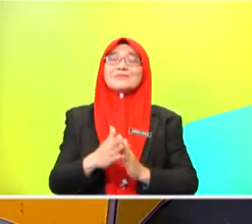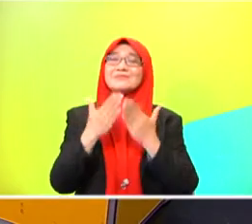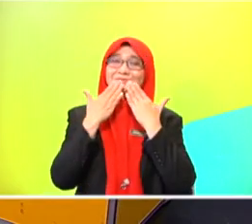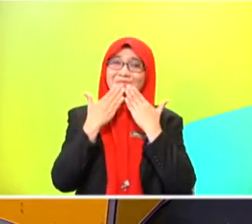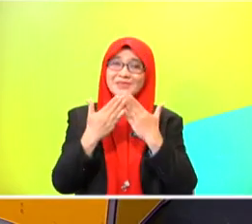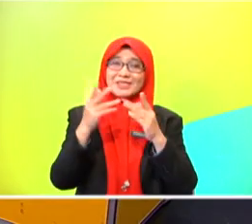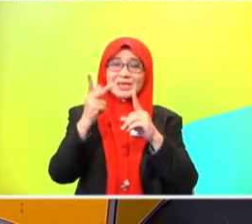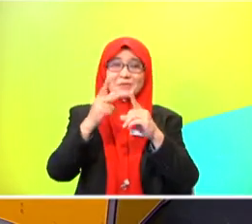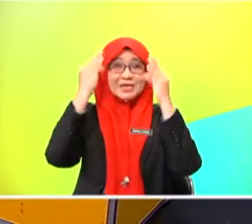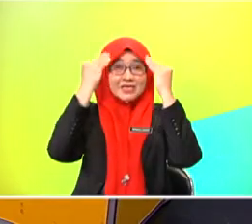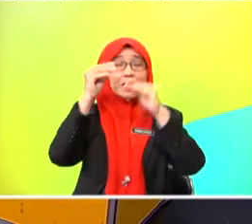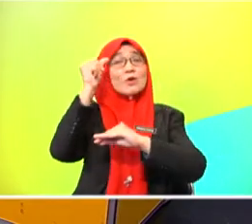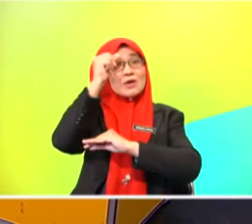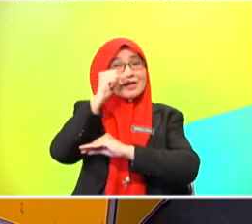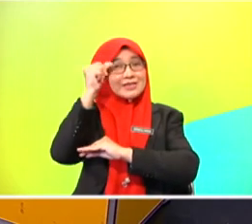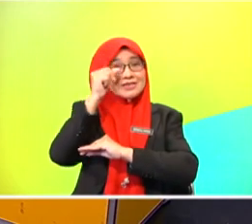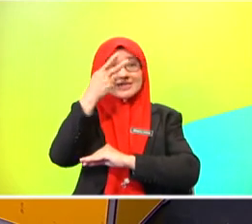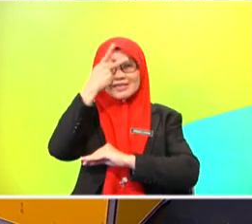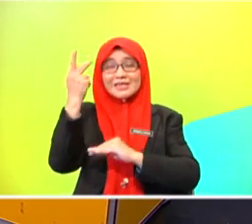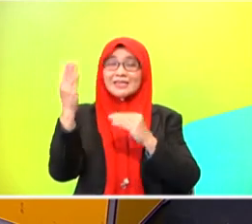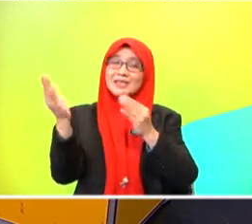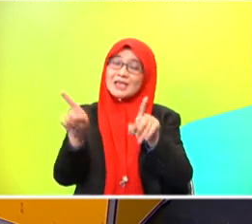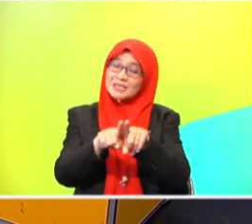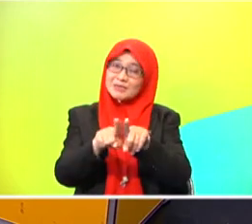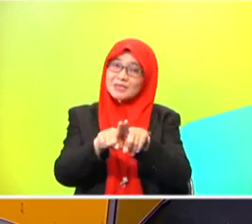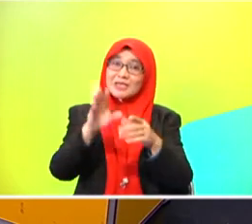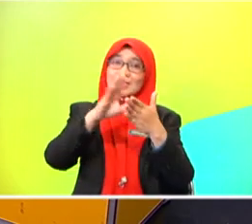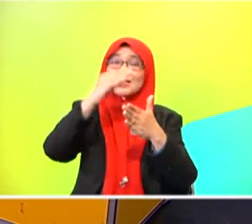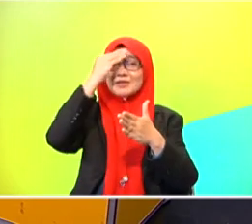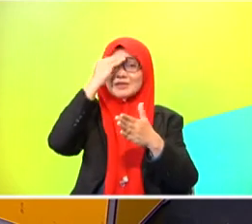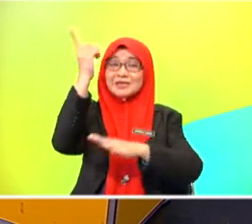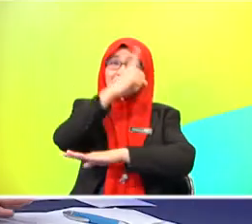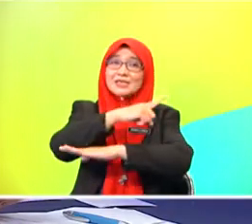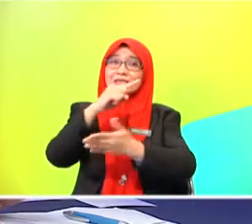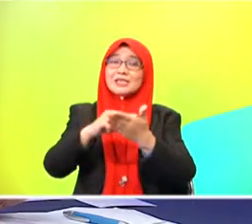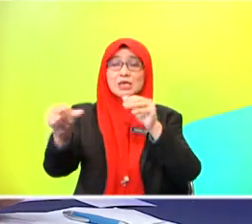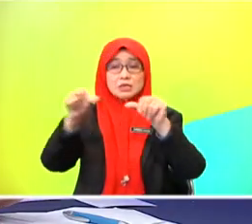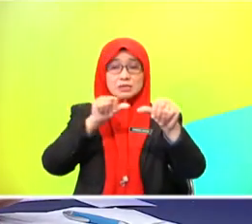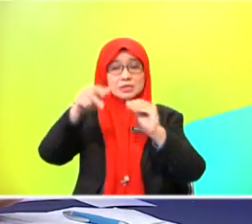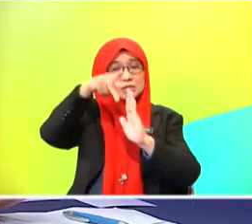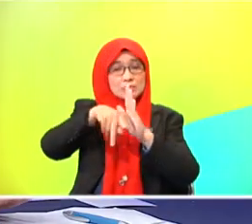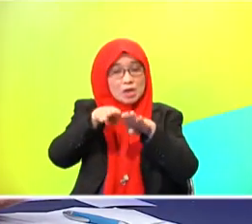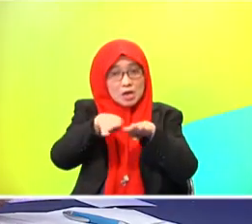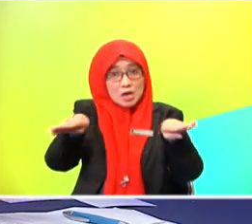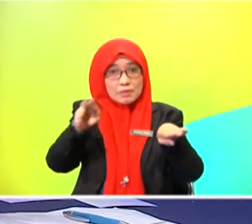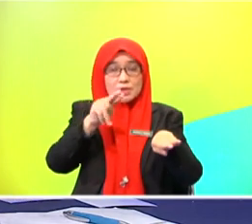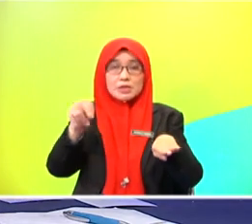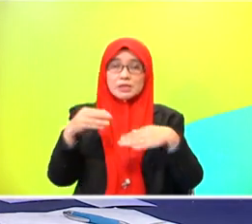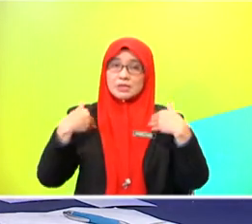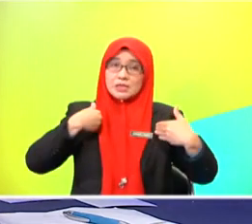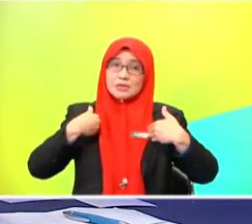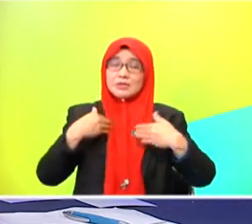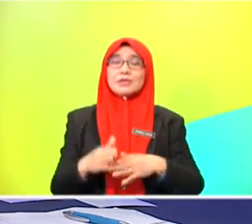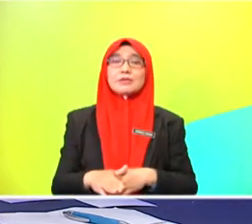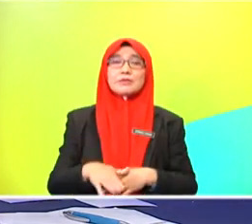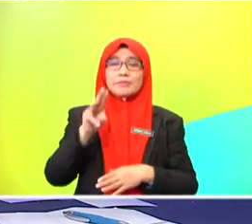lagi kepada Cikgu Atha kerana sudi bersama-sama dengan kami hari ini untuk sesi pembelajaran sains pembiakan haiwan. Dan saya pasti murid-murid di rumah juga sudah